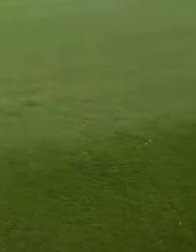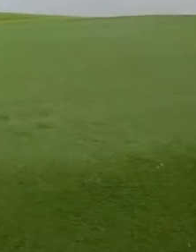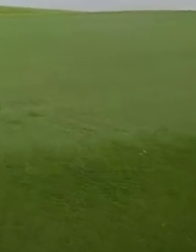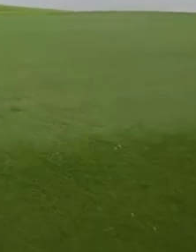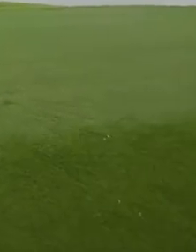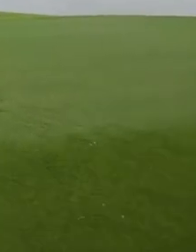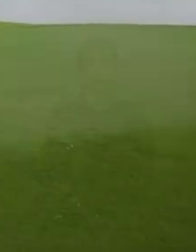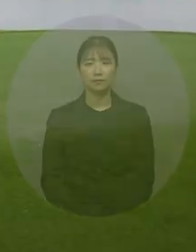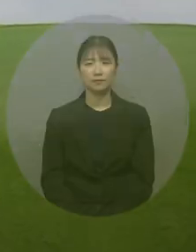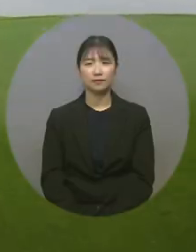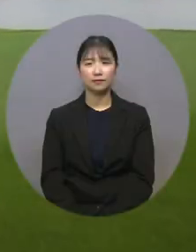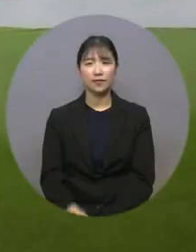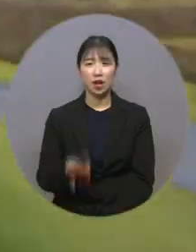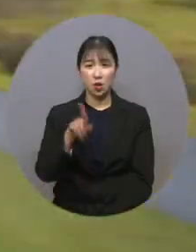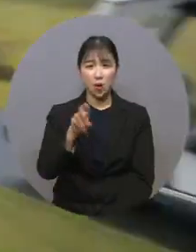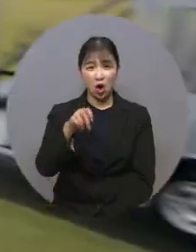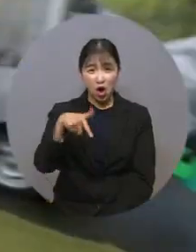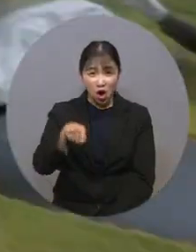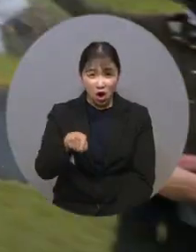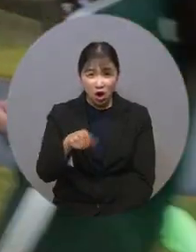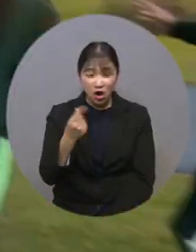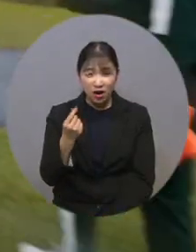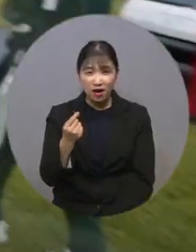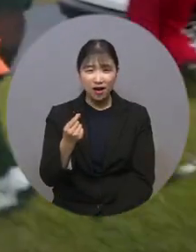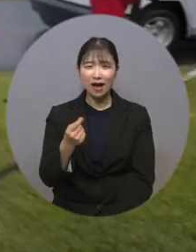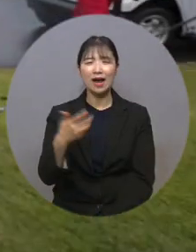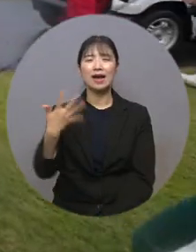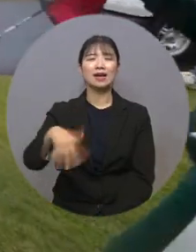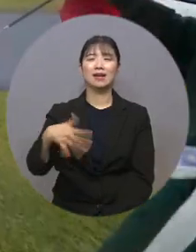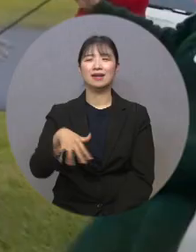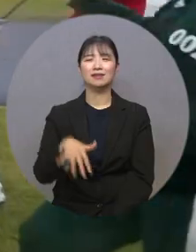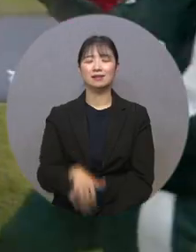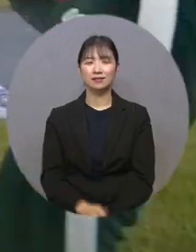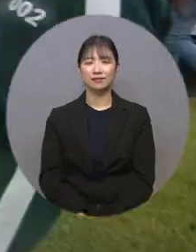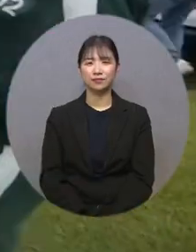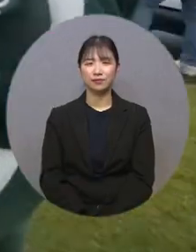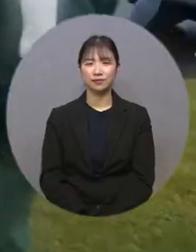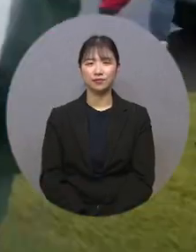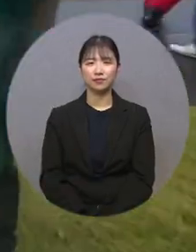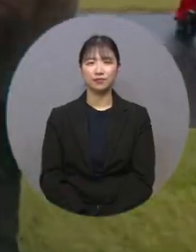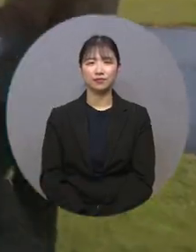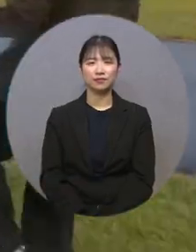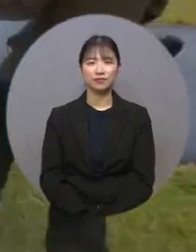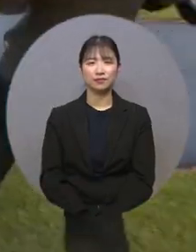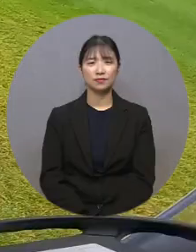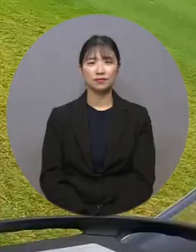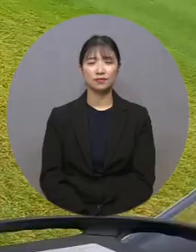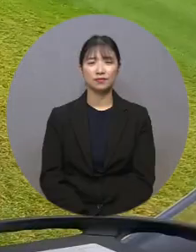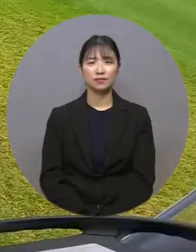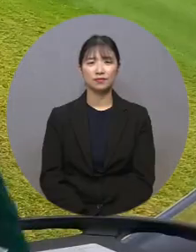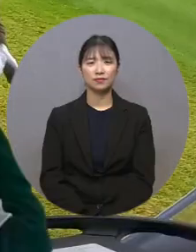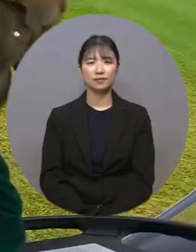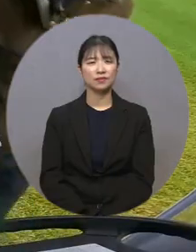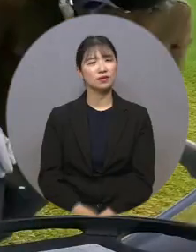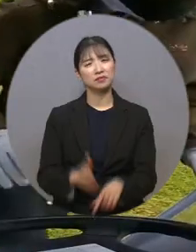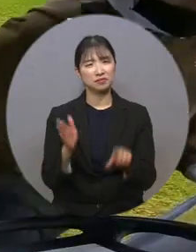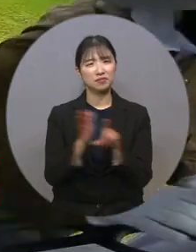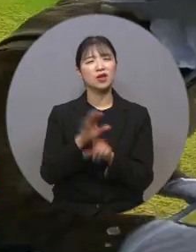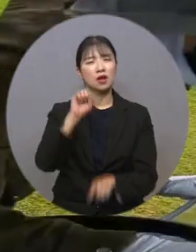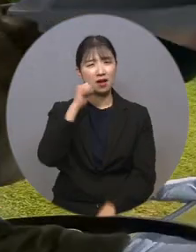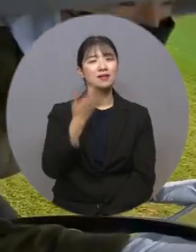소리입니다. 벙커야? 벙커 오른쪽. 벙커에 빠지진 않았죠? 아, 그럼 투혼이 안 되네? 안 믿어지지만